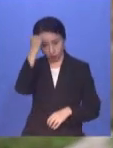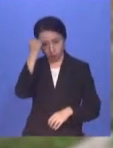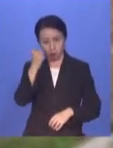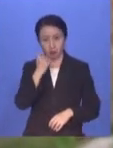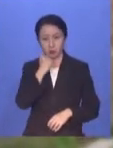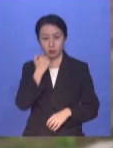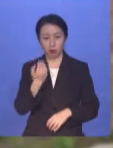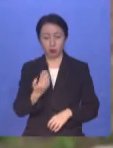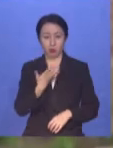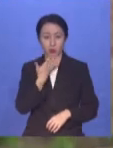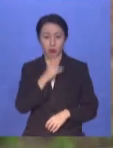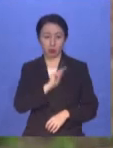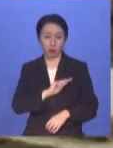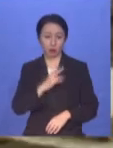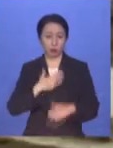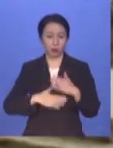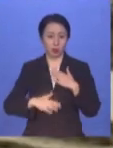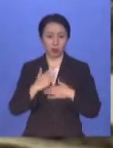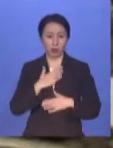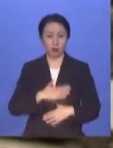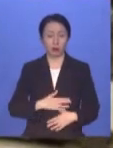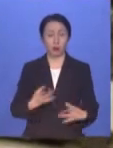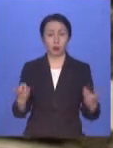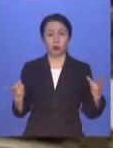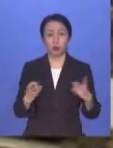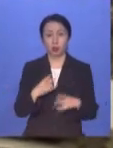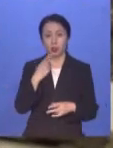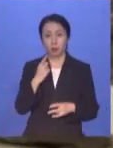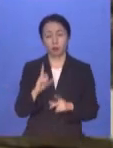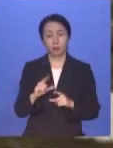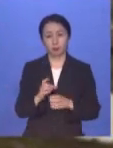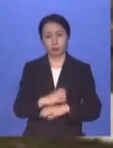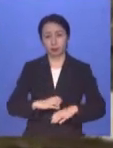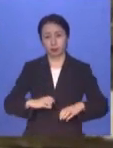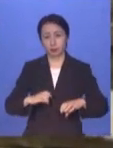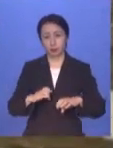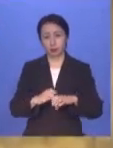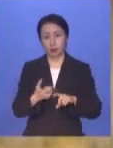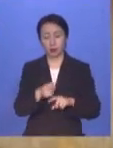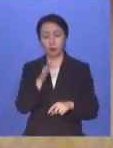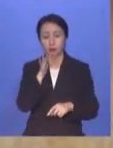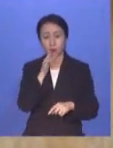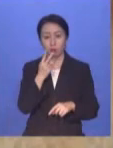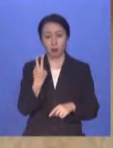шексіз. Мен жұмыстарына ризамын. Айта кетейік, Жамбыл ауданынан келген механикалық бригада осы